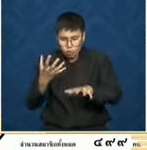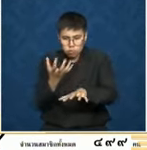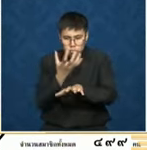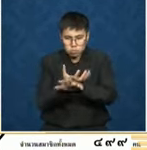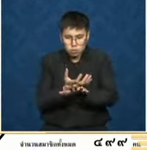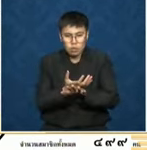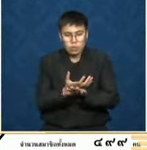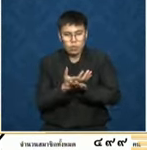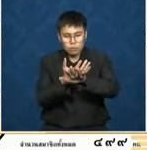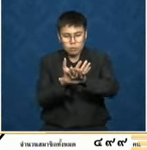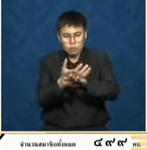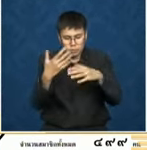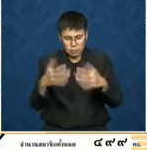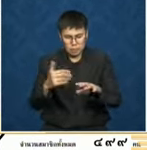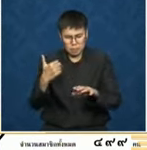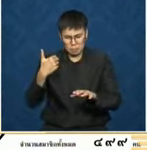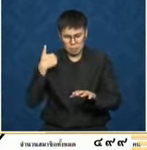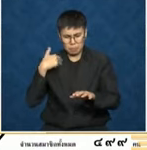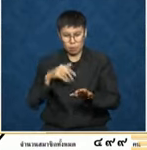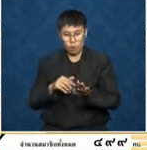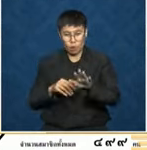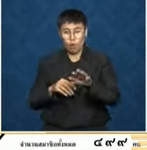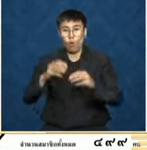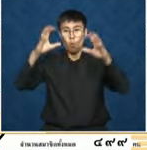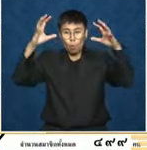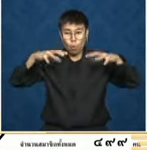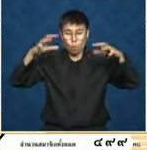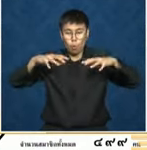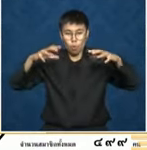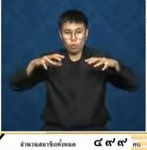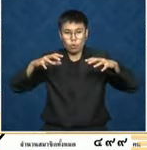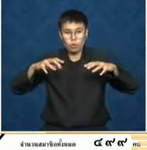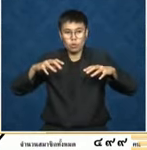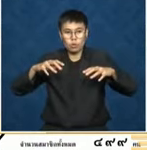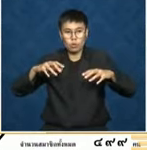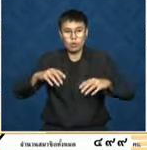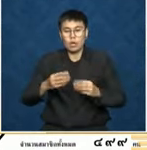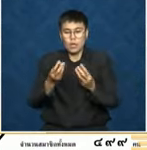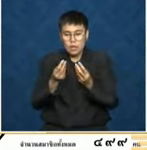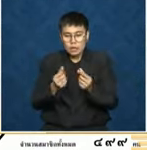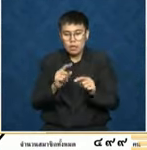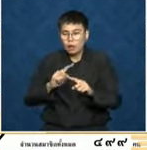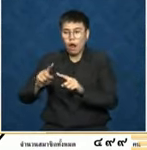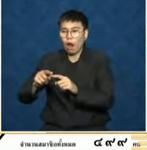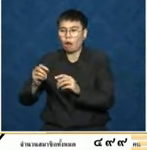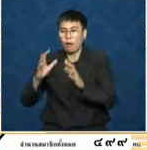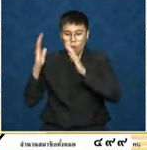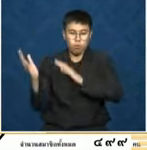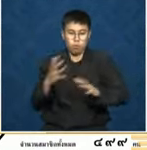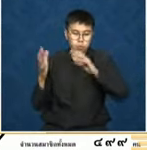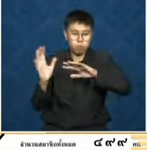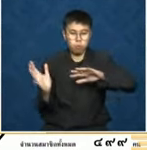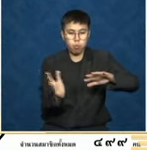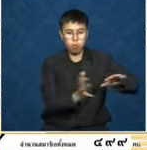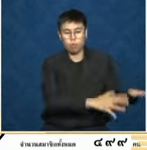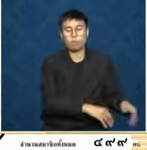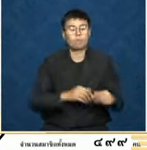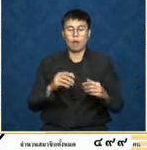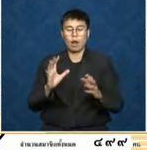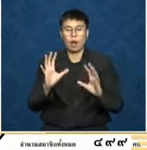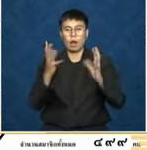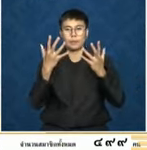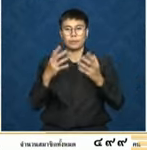บที่มันมีความแลกฉานเกินเนี่ยนะครับพอฝนมานะครับพัดพาไปหมดแล้วครับท่านประธานเพราะฉะนั้นก็คือประสิทธิภาพที่จะ